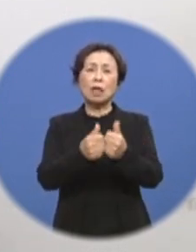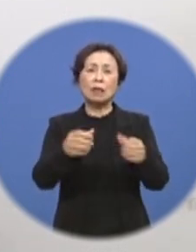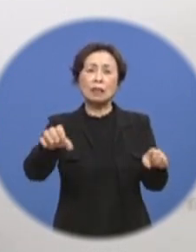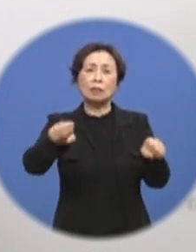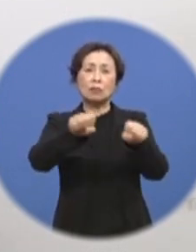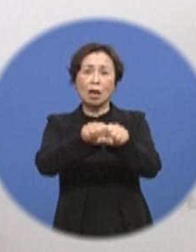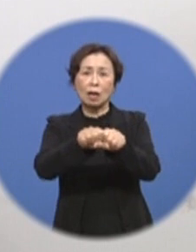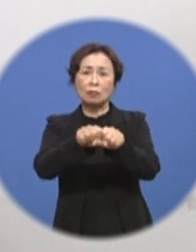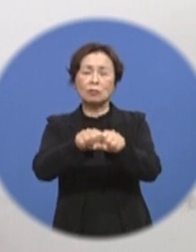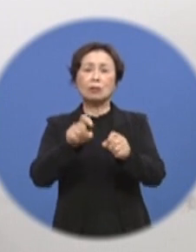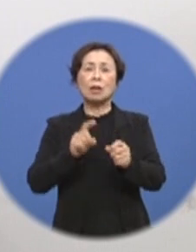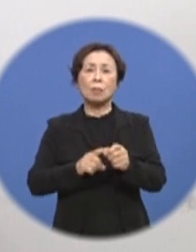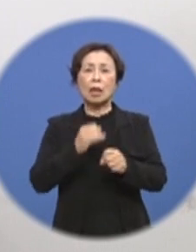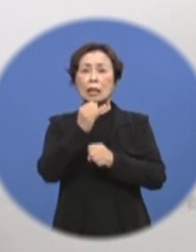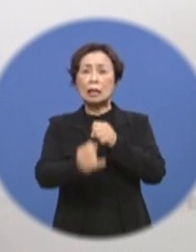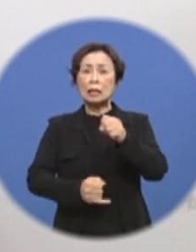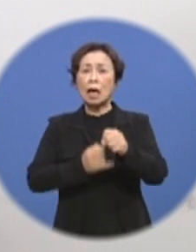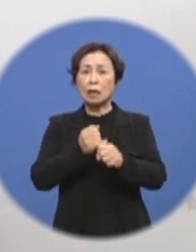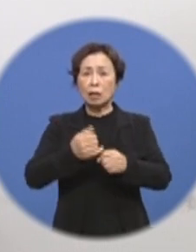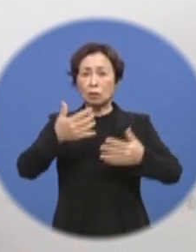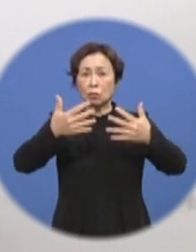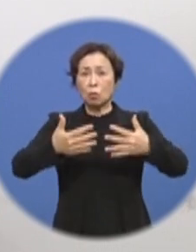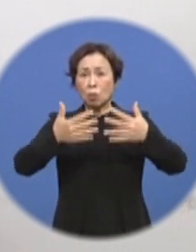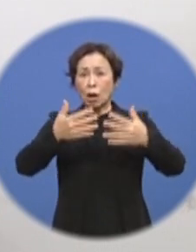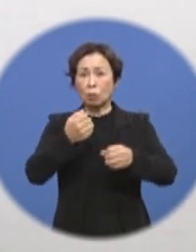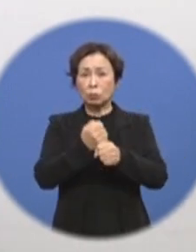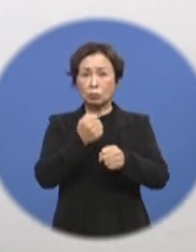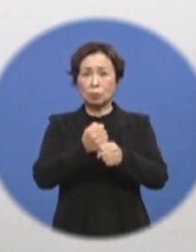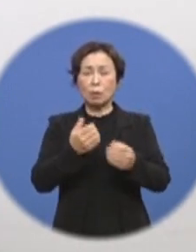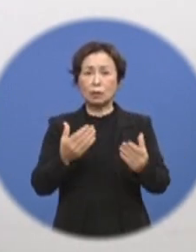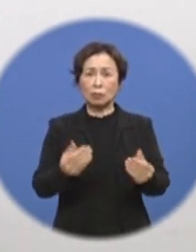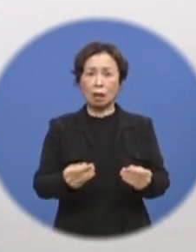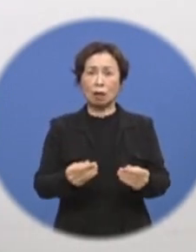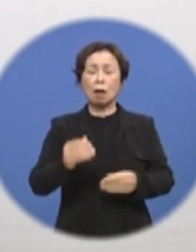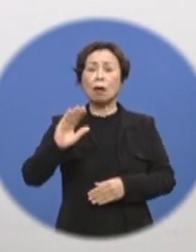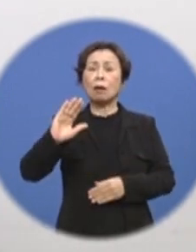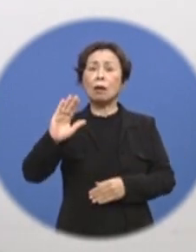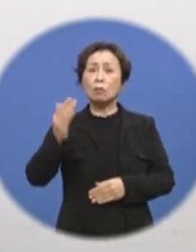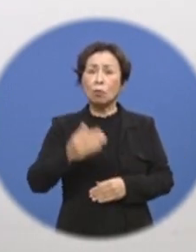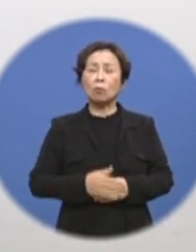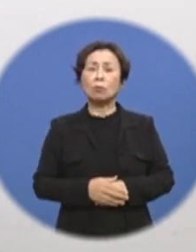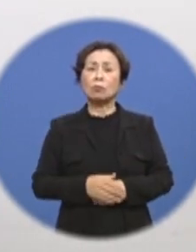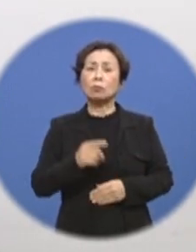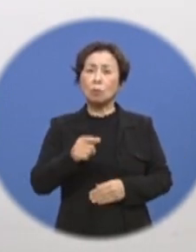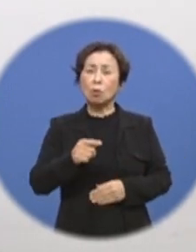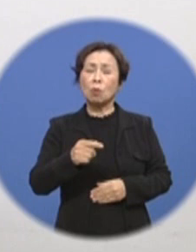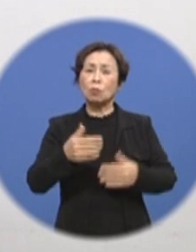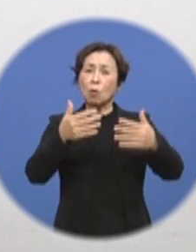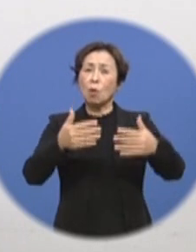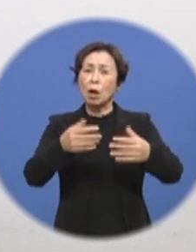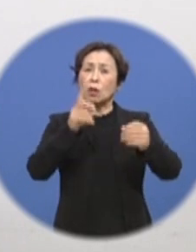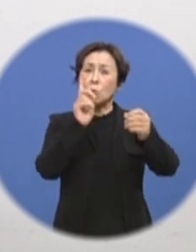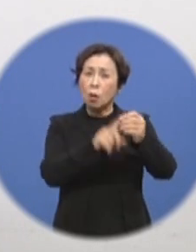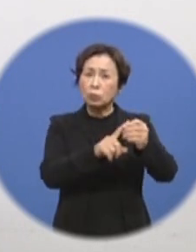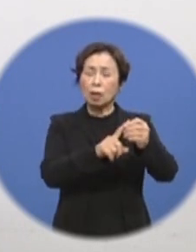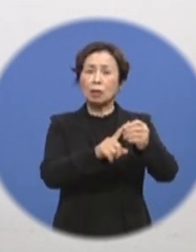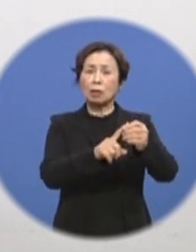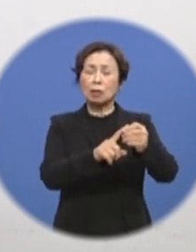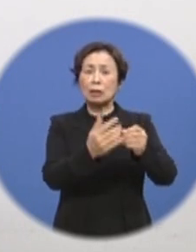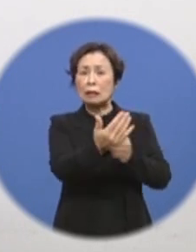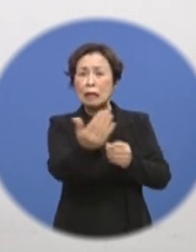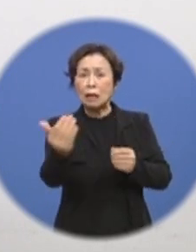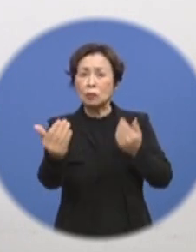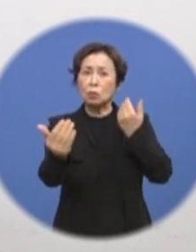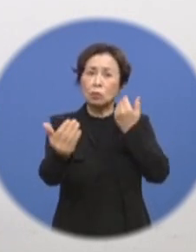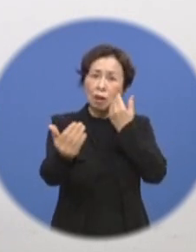インターネット動画を作成しましたしかしながら目的や同意た方を